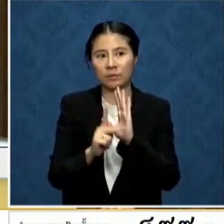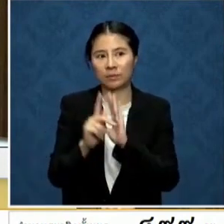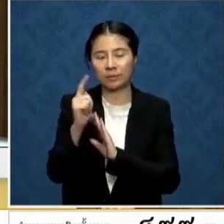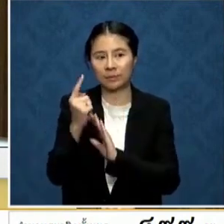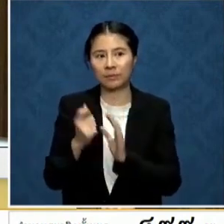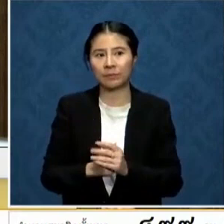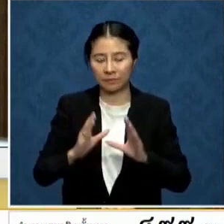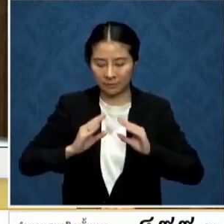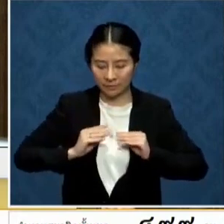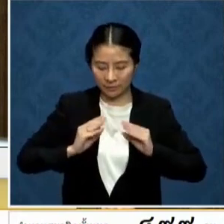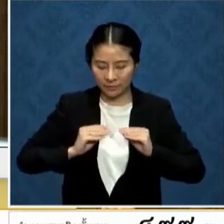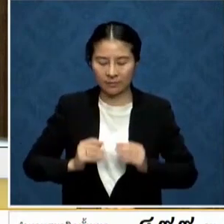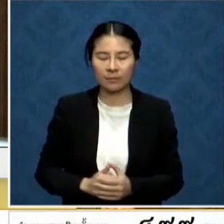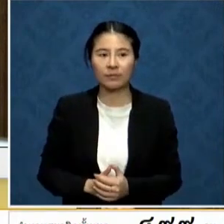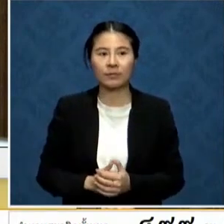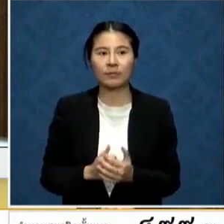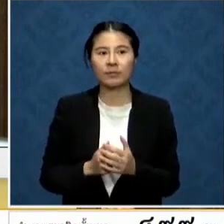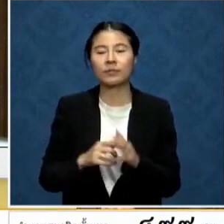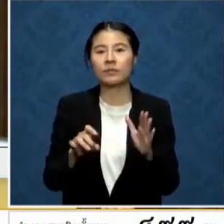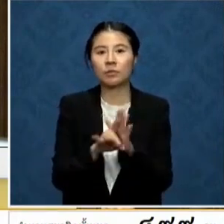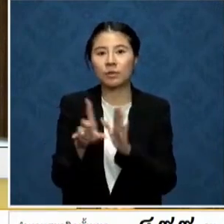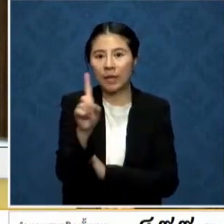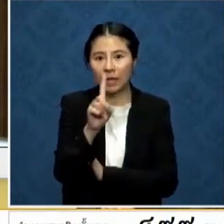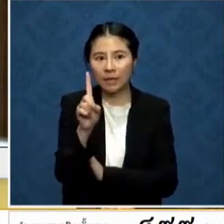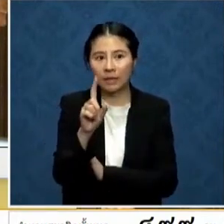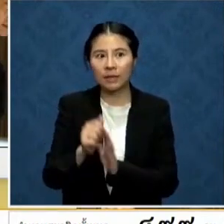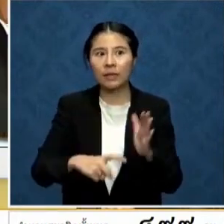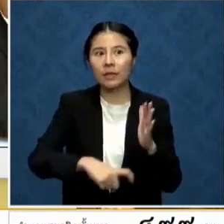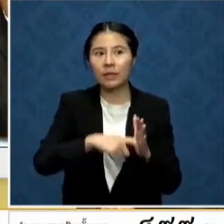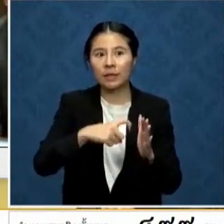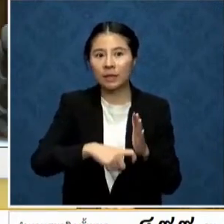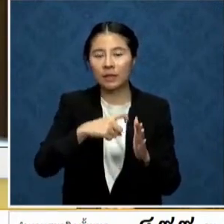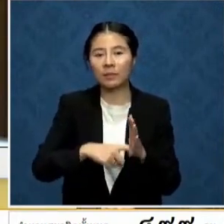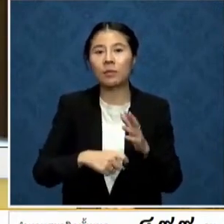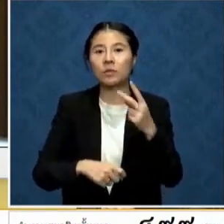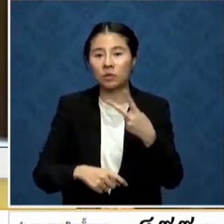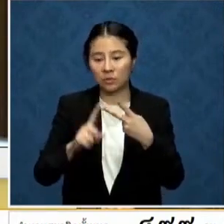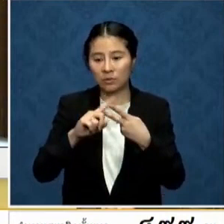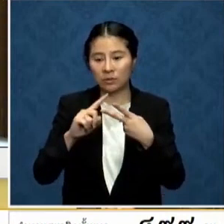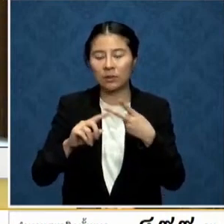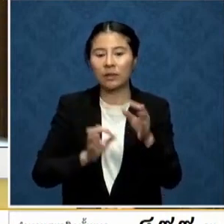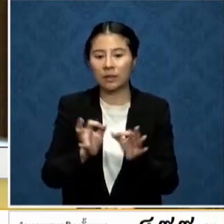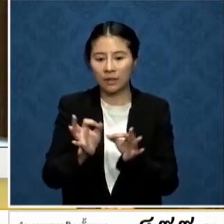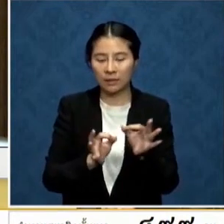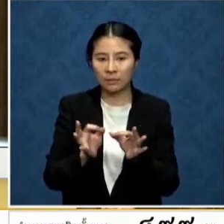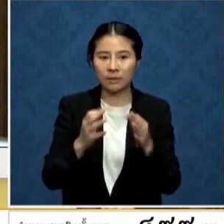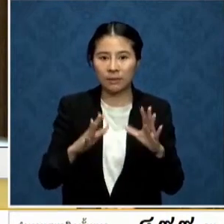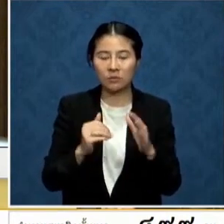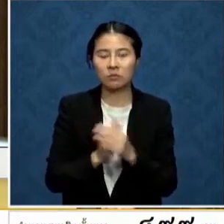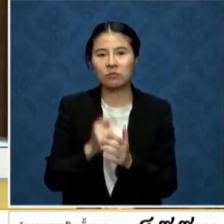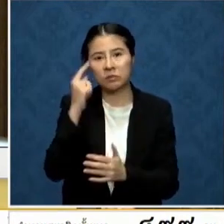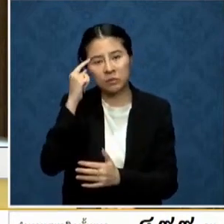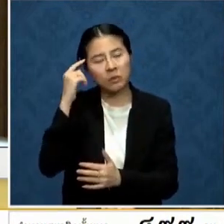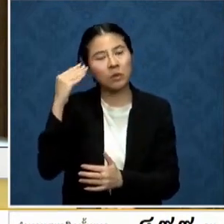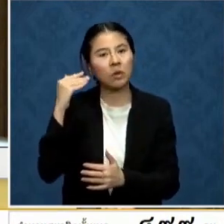หนึอันนี้น้อมรับนะครับผมขอทิ้งท้ายแบบนี้ครับ 2เหตุผลสั้นๆว่าทำไมหลังจากชี้แจงข้อกังวลแบบนี้แล้วเนี่ยผมหวังว่าท่านจะลง